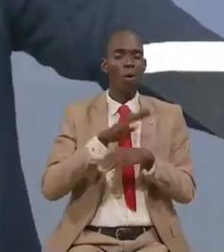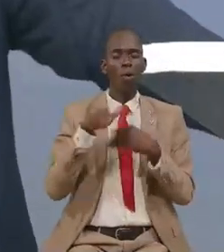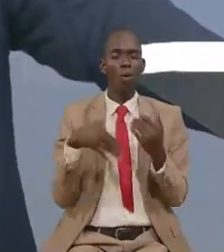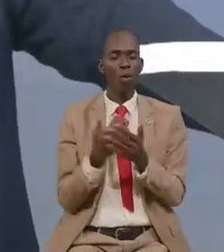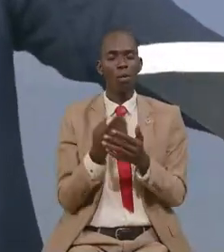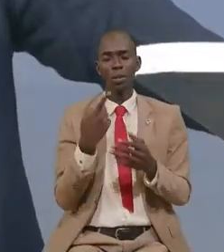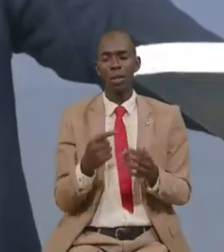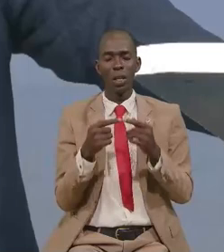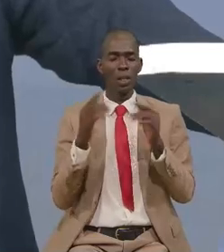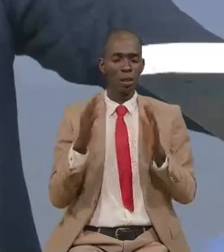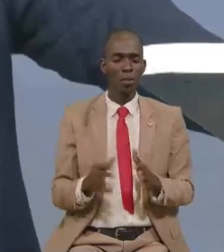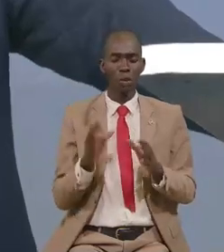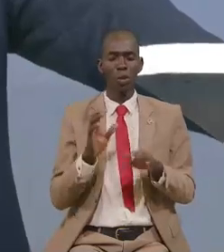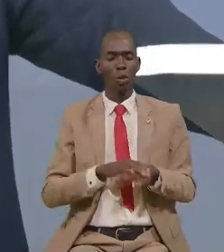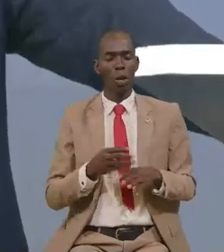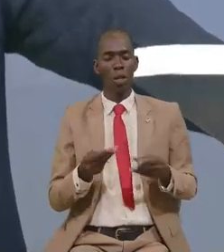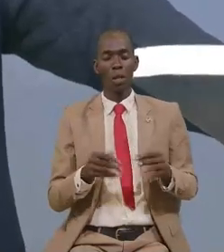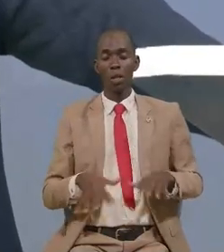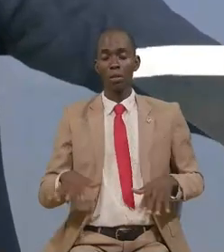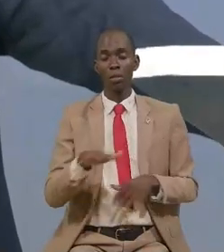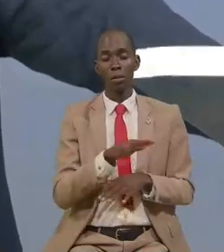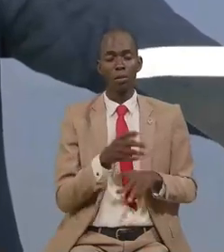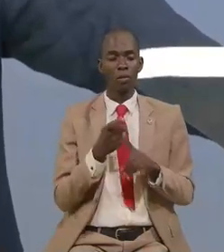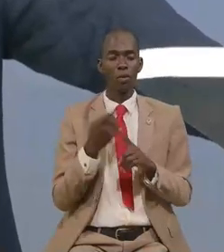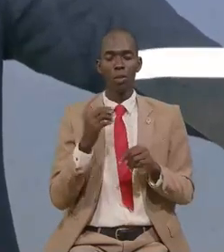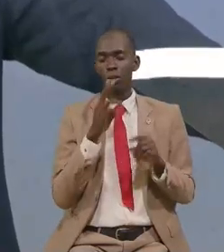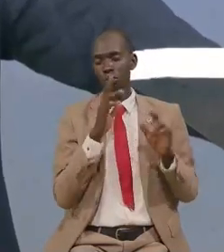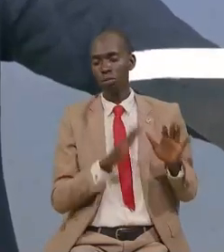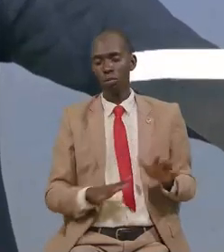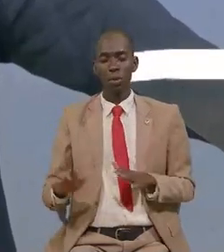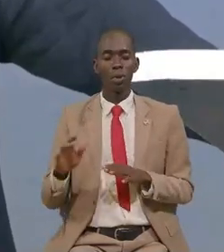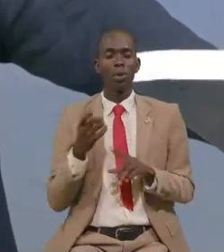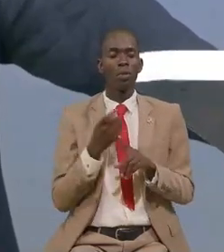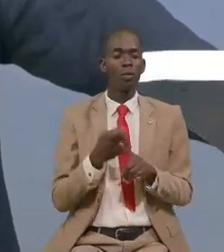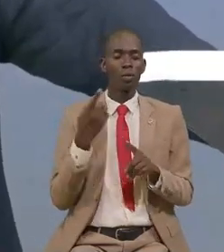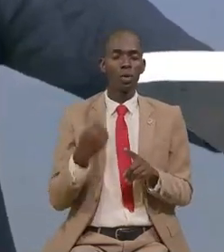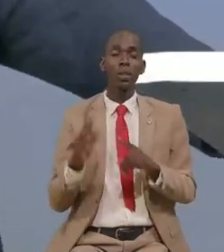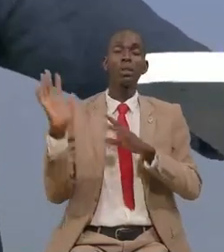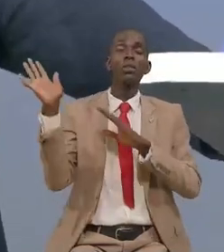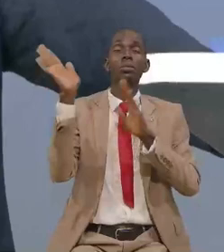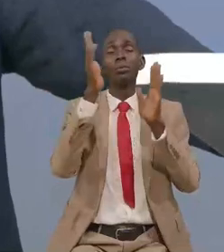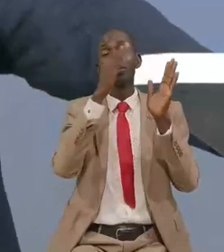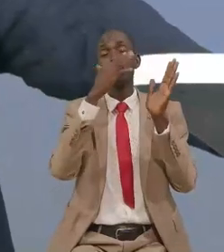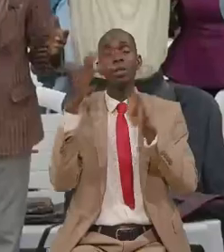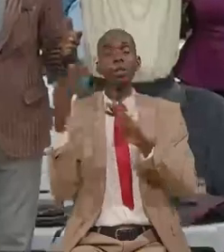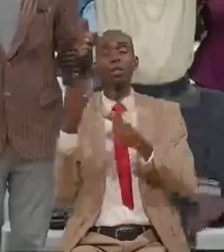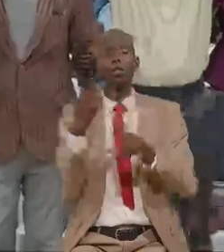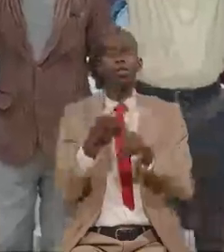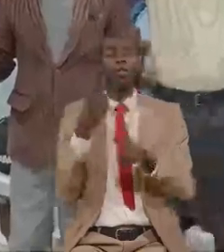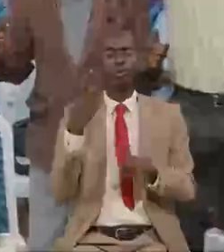ennemis, sur la terre, dans la mer, dans les cieux, dans la